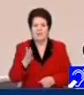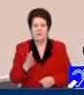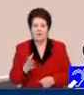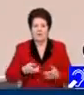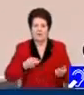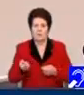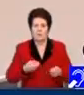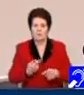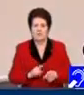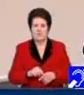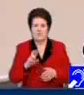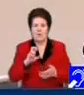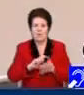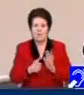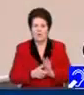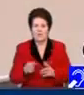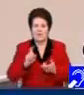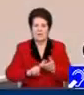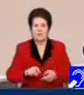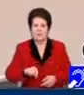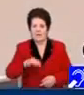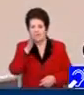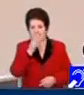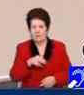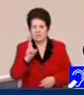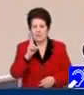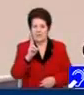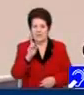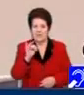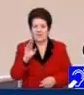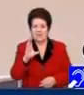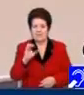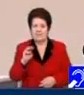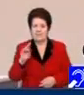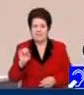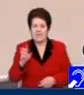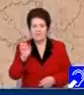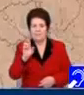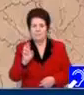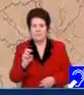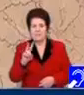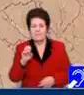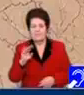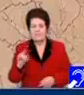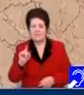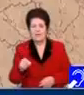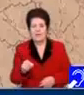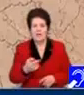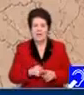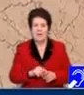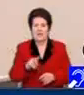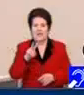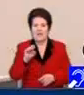care va conduce acest birou de legătură la Chișinău, este doamna Cristina Balesite, cetățeană a Lituaniei. Oficiul de legătură NATO